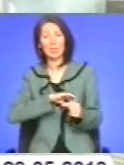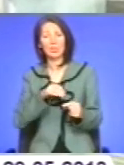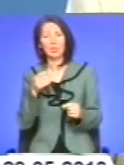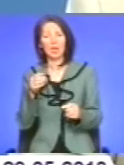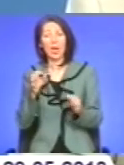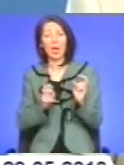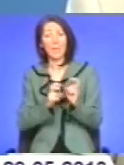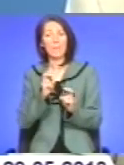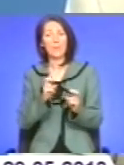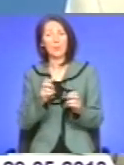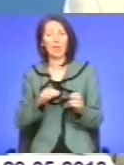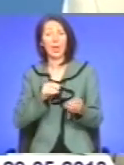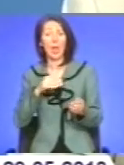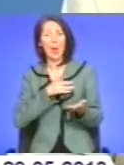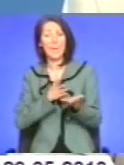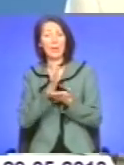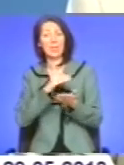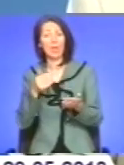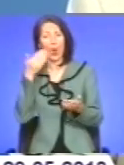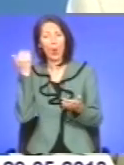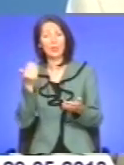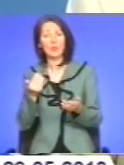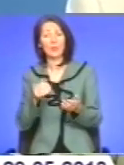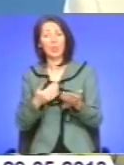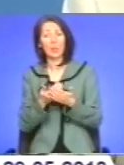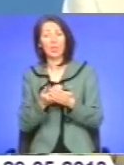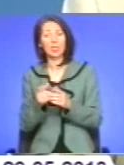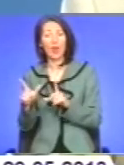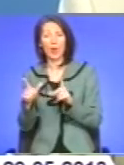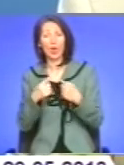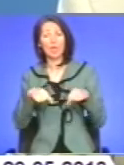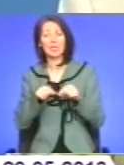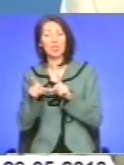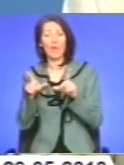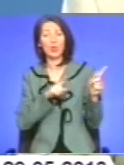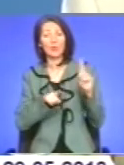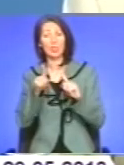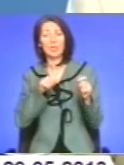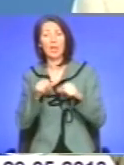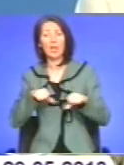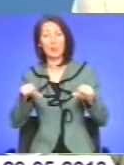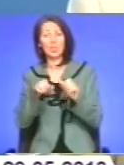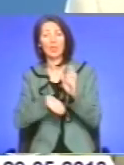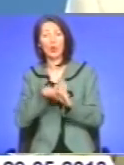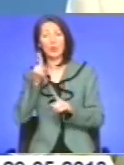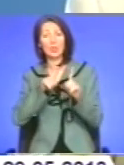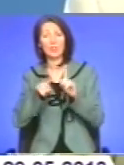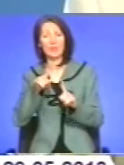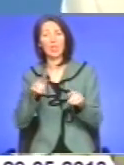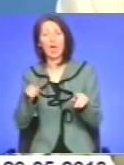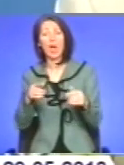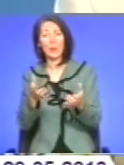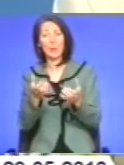питань. Наприклад, організація виїзного засідання Комитета Верховного Совета по вопросам предпринимательства, регуляторной